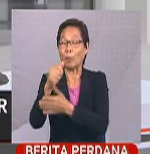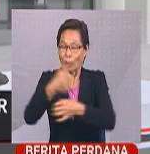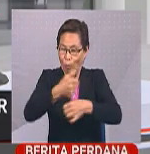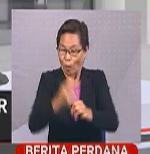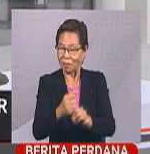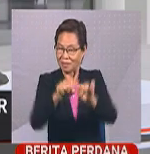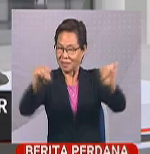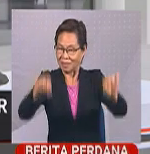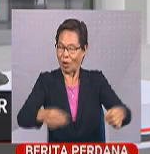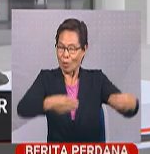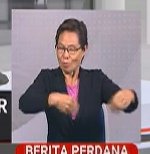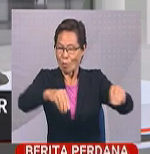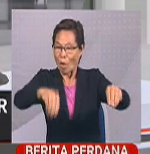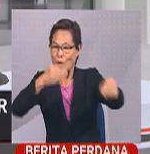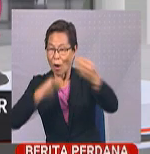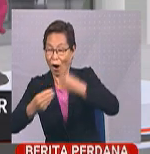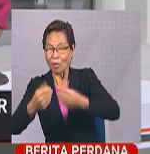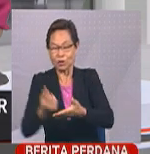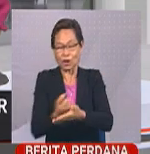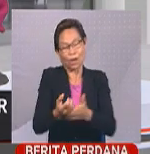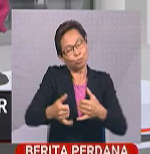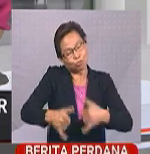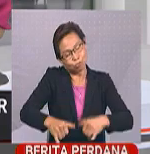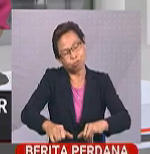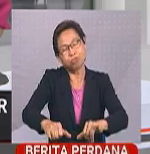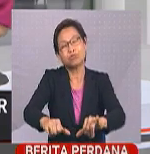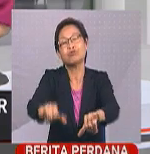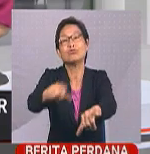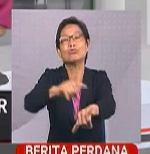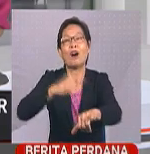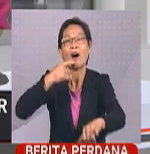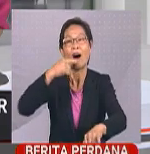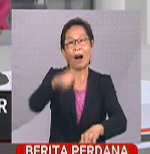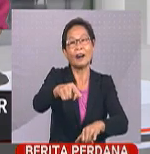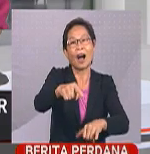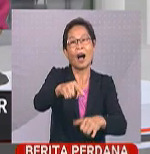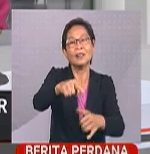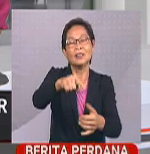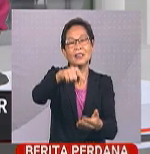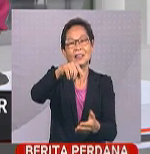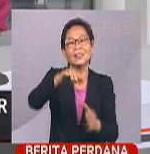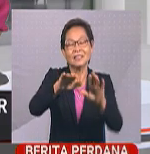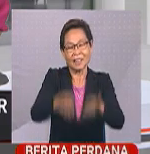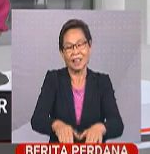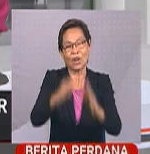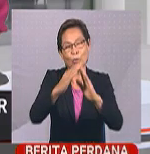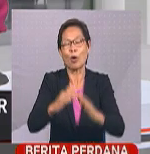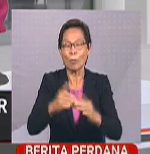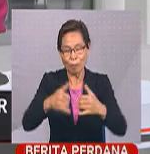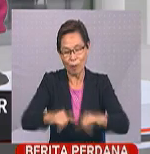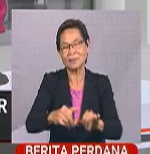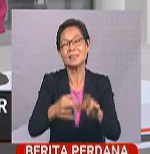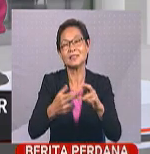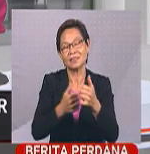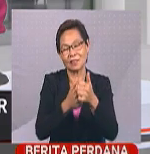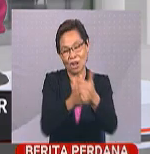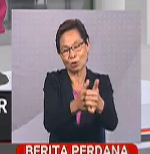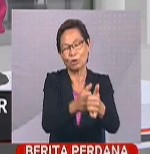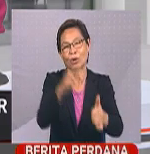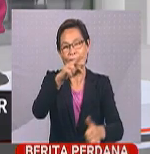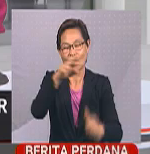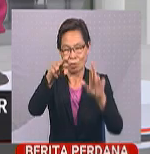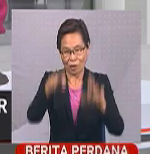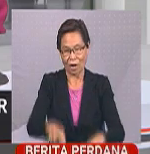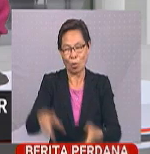menghasilkan sistem pemasaran makanan segar berterusan ketika arahan duduk di rumah masih dipatuhi rakyat. Wartawan Nur Liana